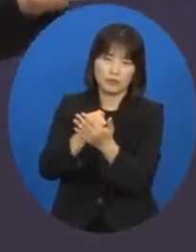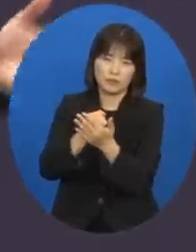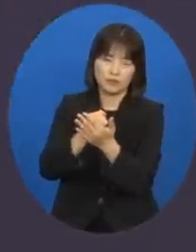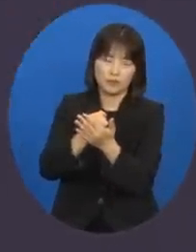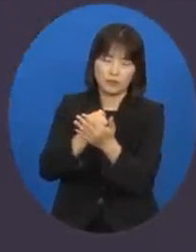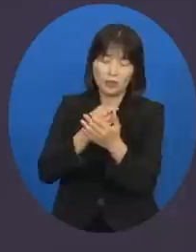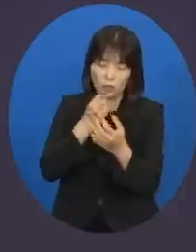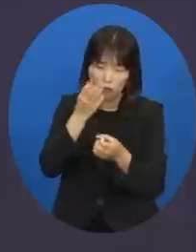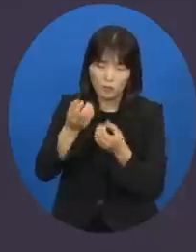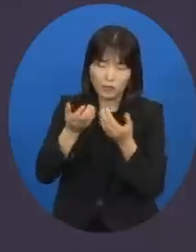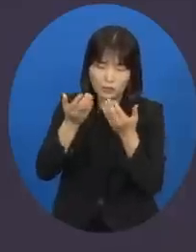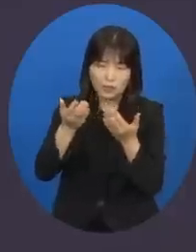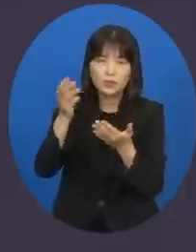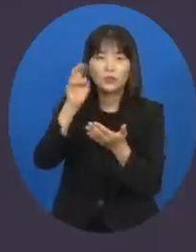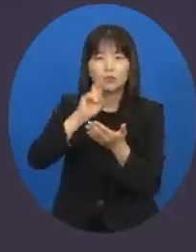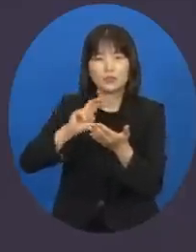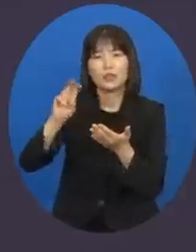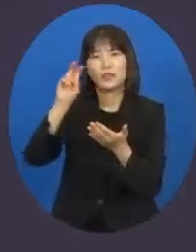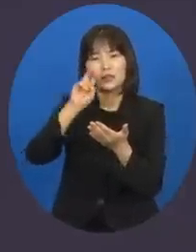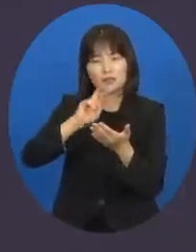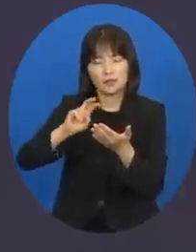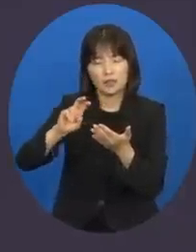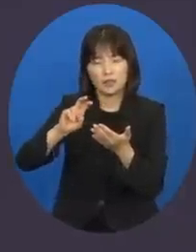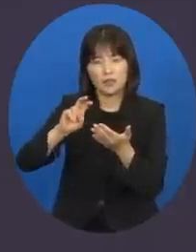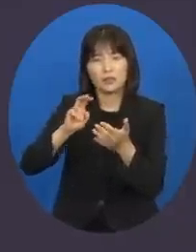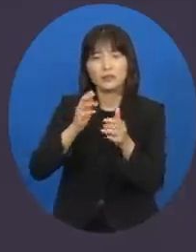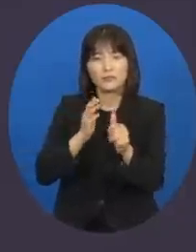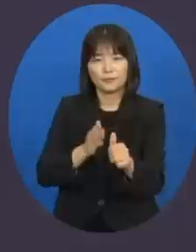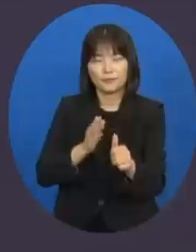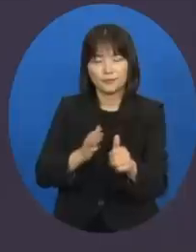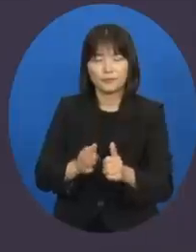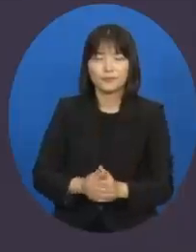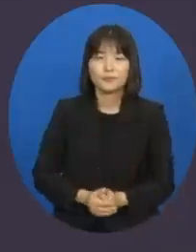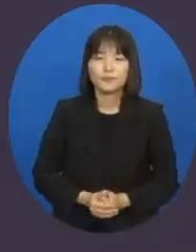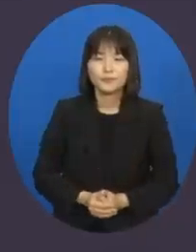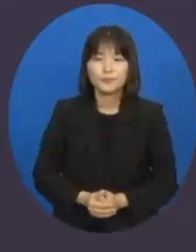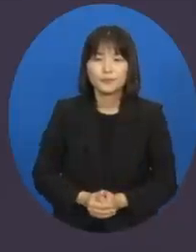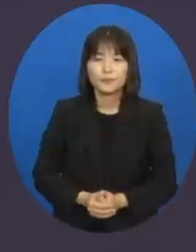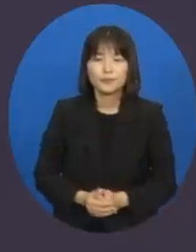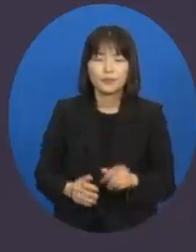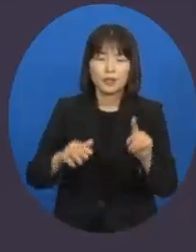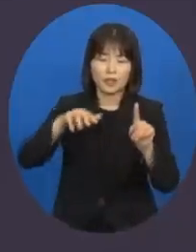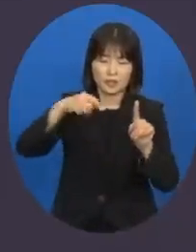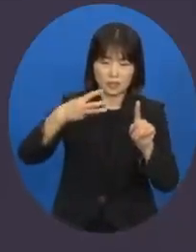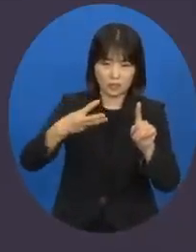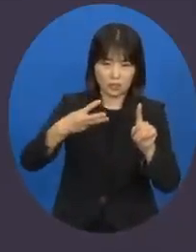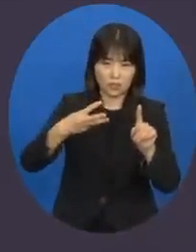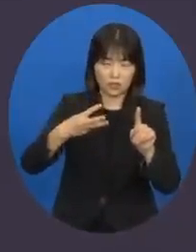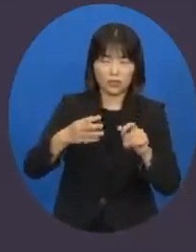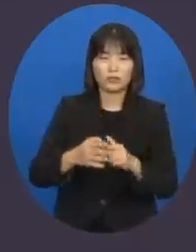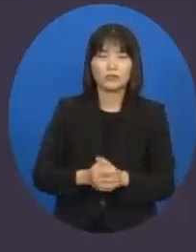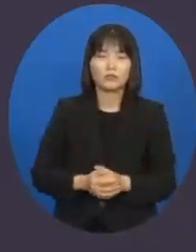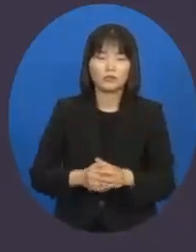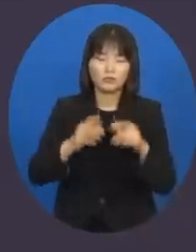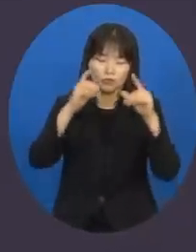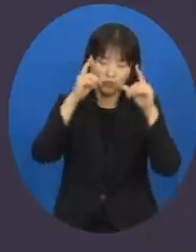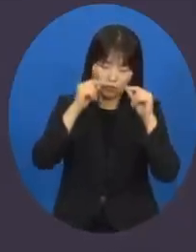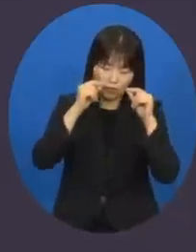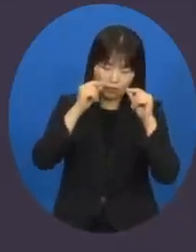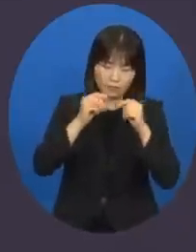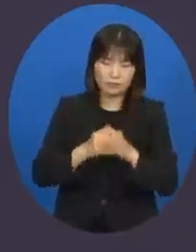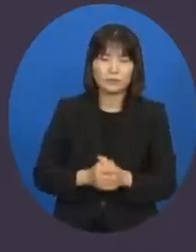은혜를 찬양하는 이 찬양이 되기를 원합니다. 우리 먼저 1절은요 한번 눈을 감아보시고 가사를